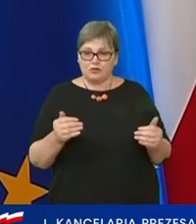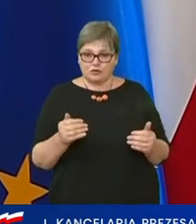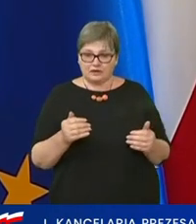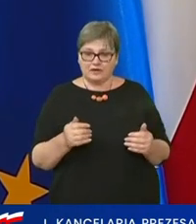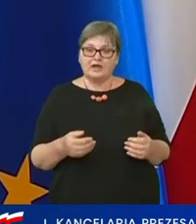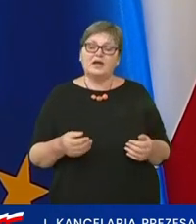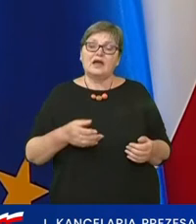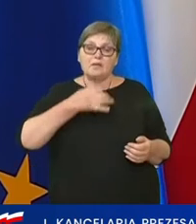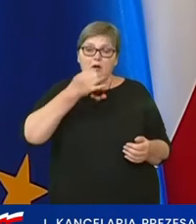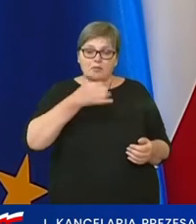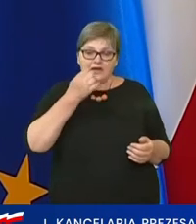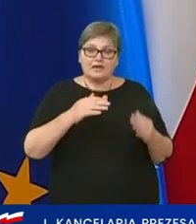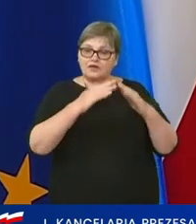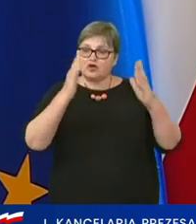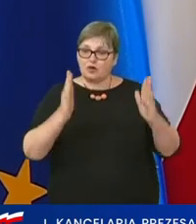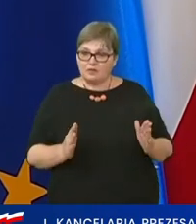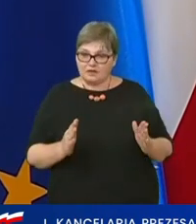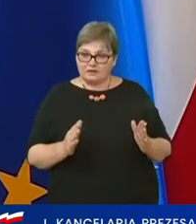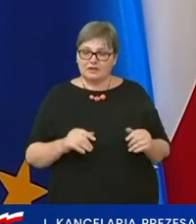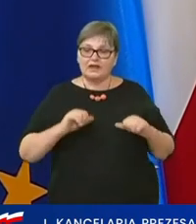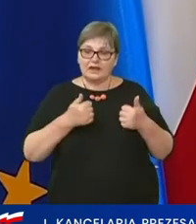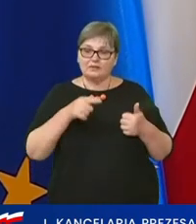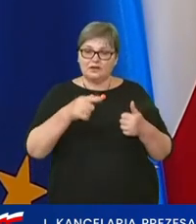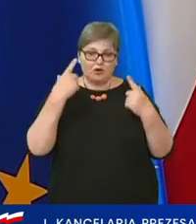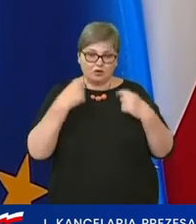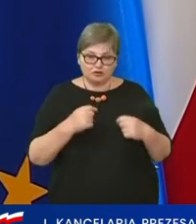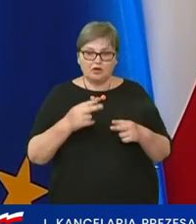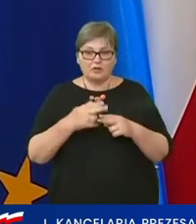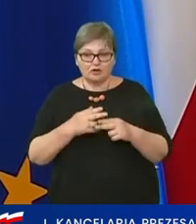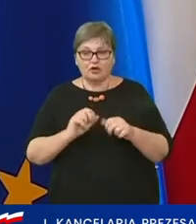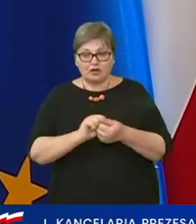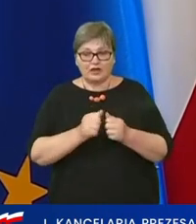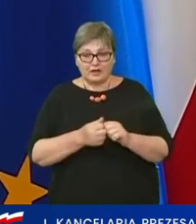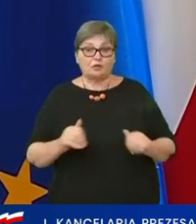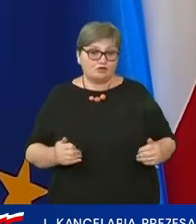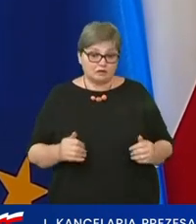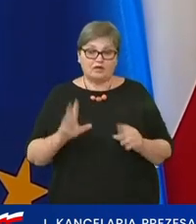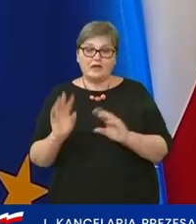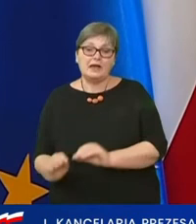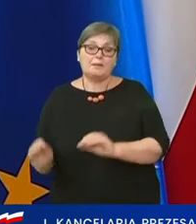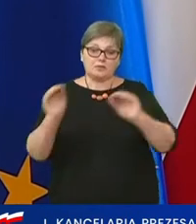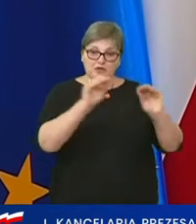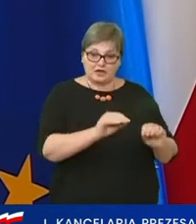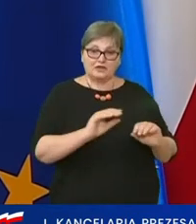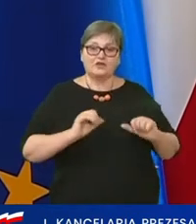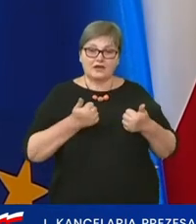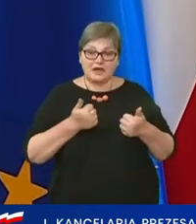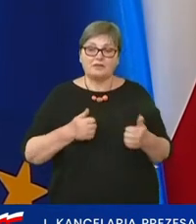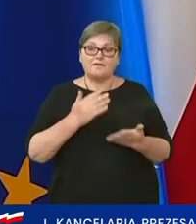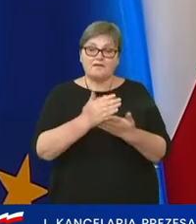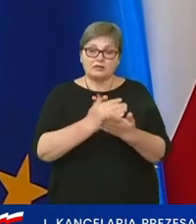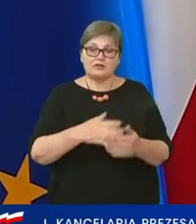obiektów do tego aby osoby z takich domów można było tam przenieść aby w warunkach bardziej bezpiecznych